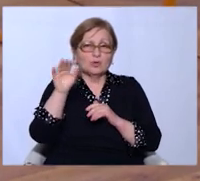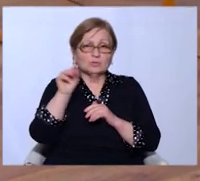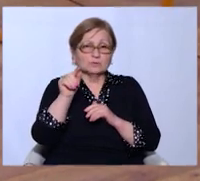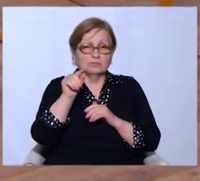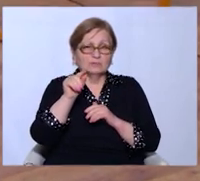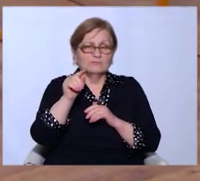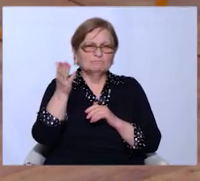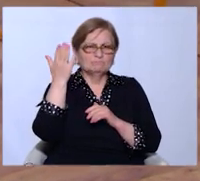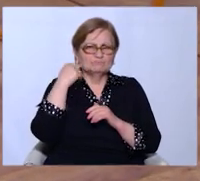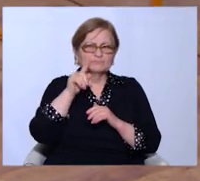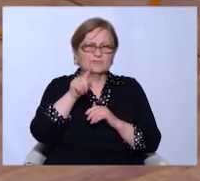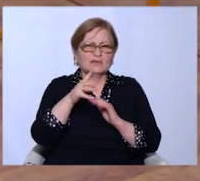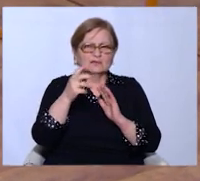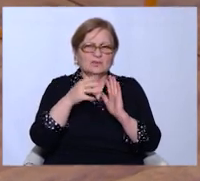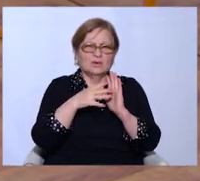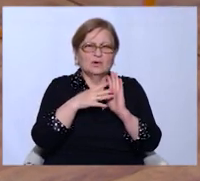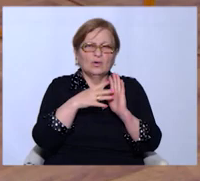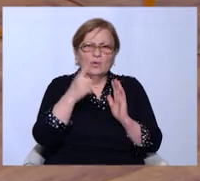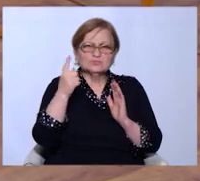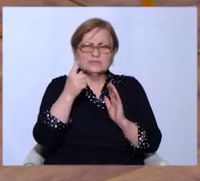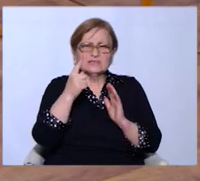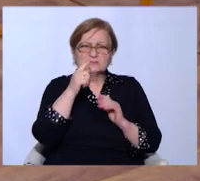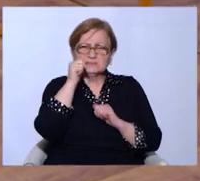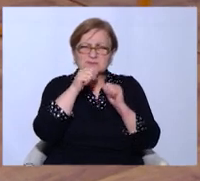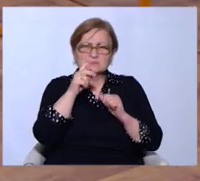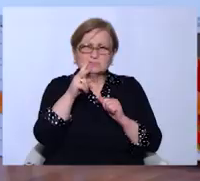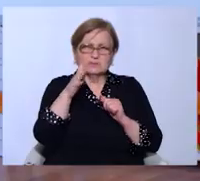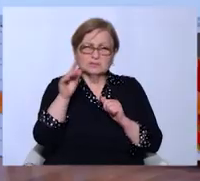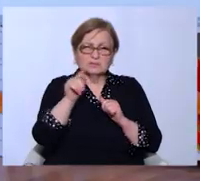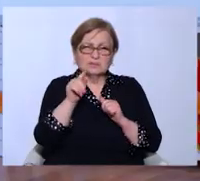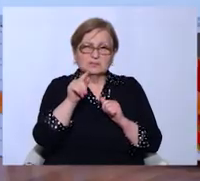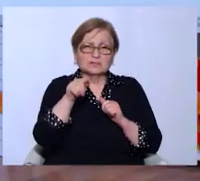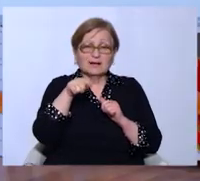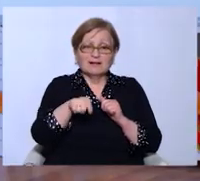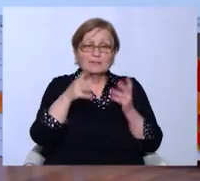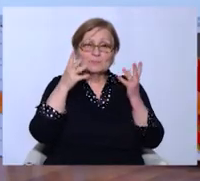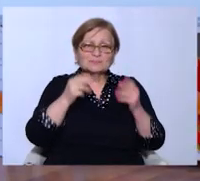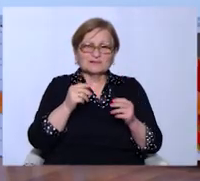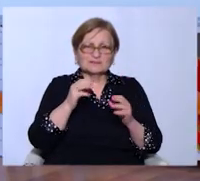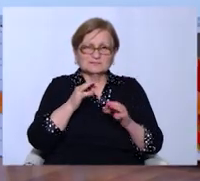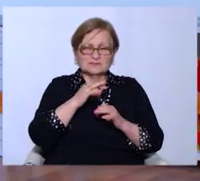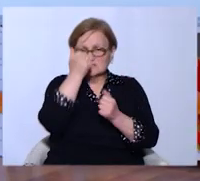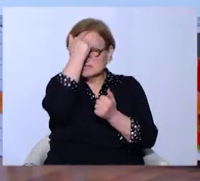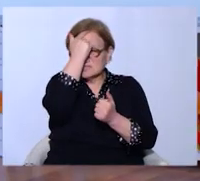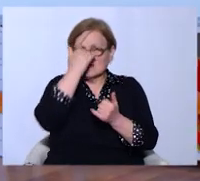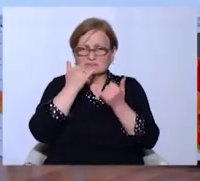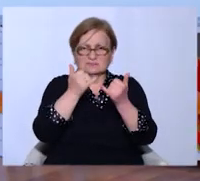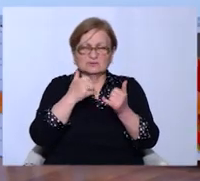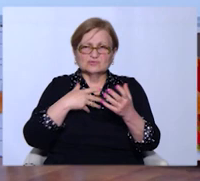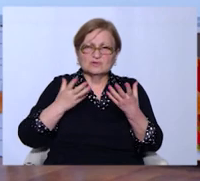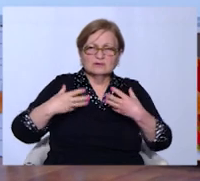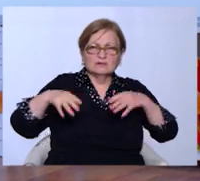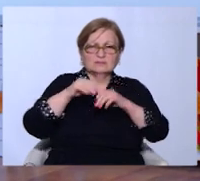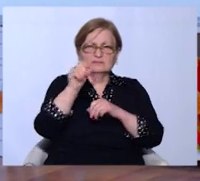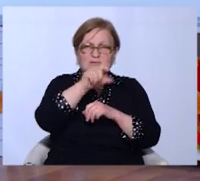თებერვალს 1921 წლის 25 თებერვალს გულისხმობდა მის ამ დღის აღსანიშნავად სახსოვრად ჩვენ